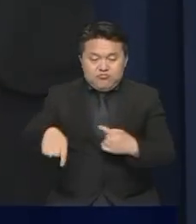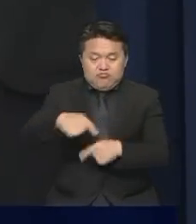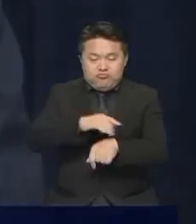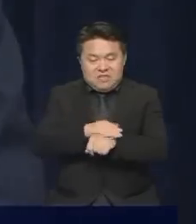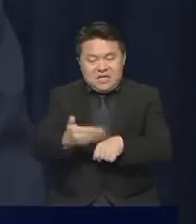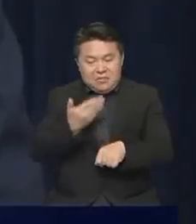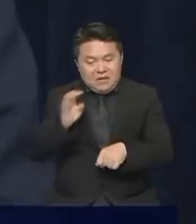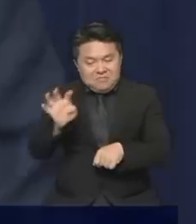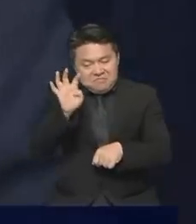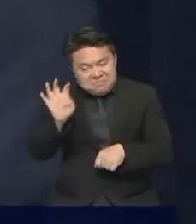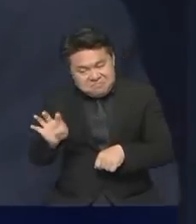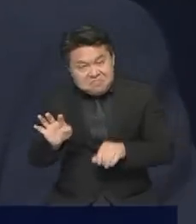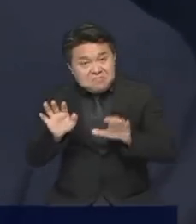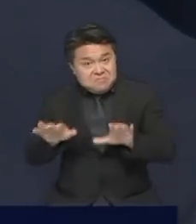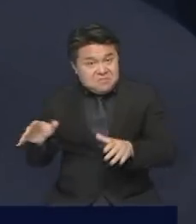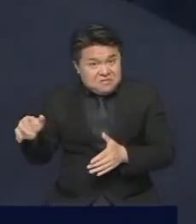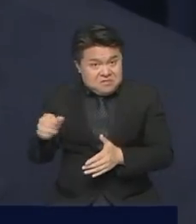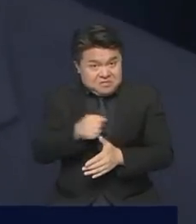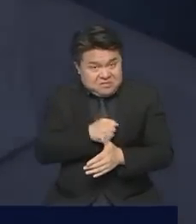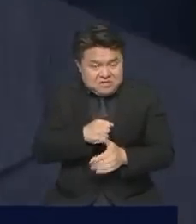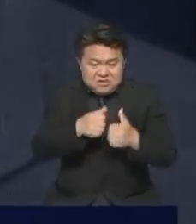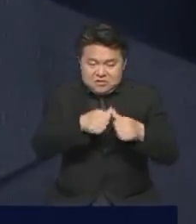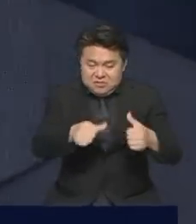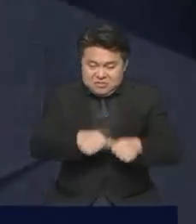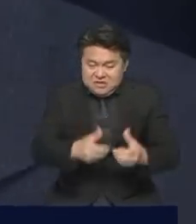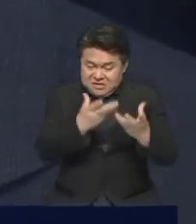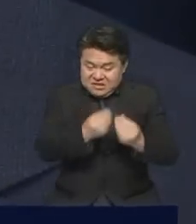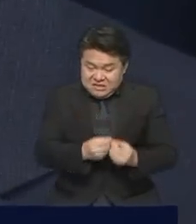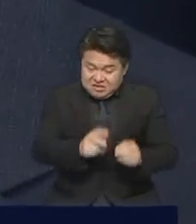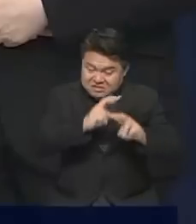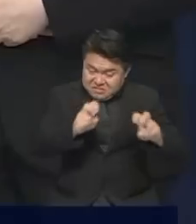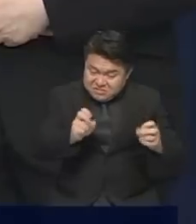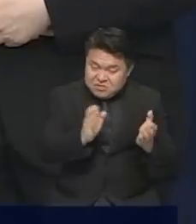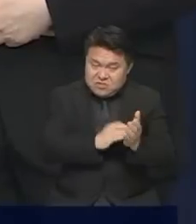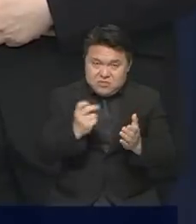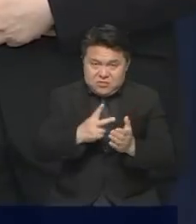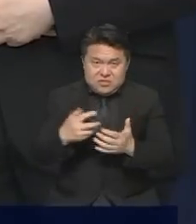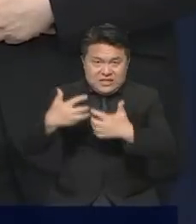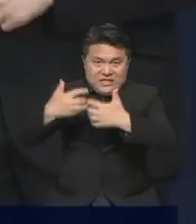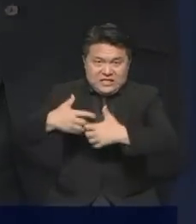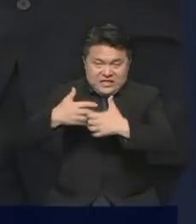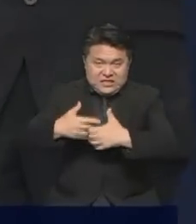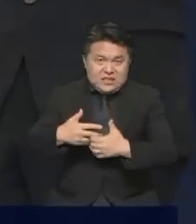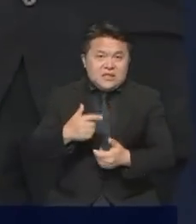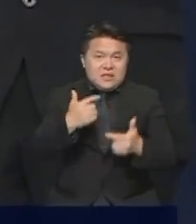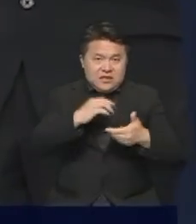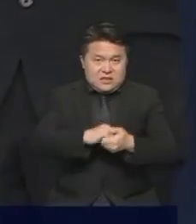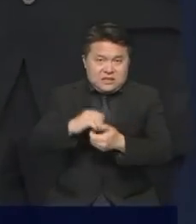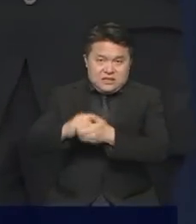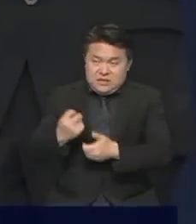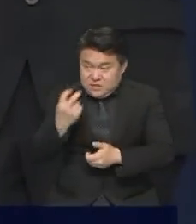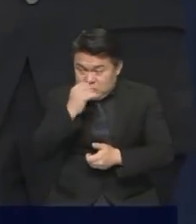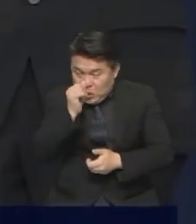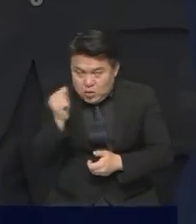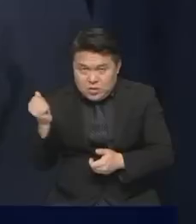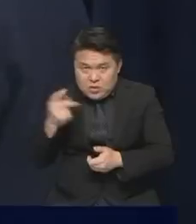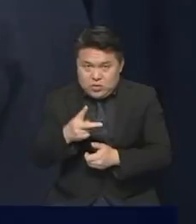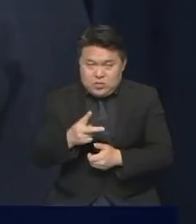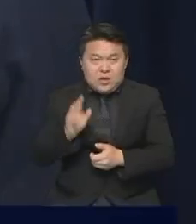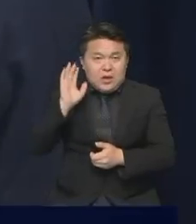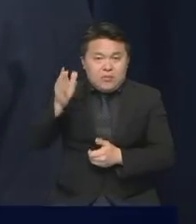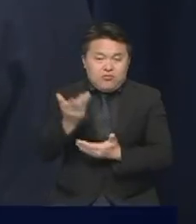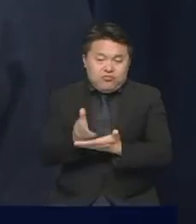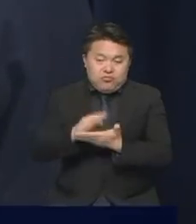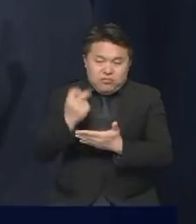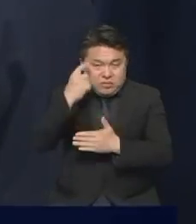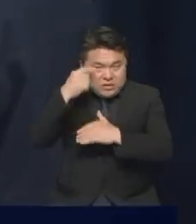가능성은 지금까지 확보한 고장 사례를 분석하고 또 알프스의 정기점검 항목 또 유지관리 계획